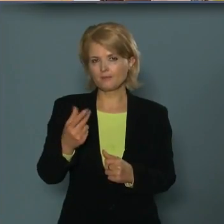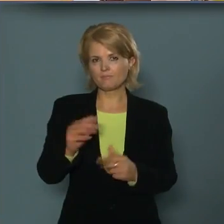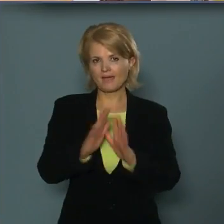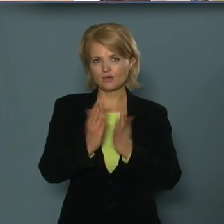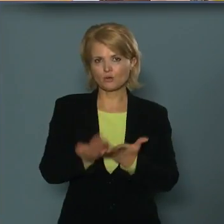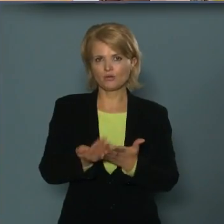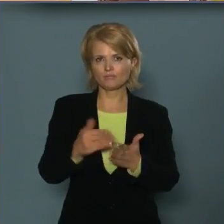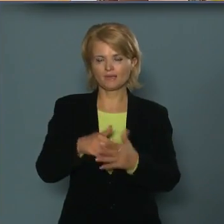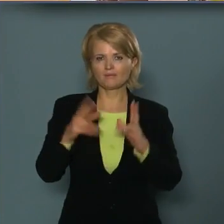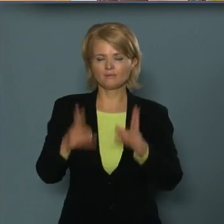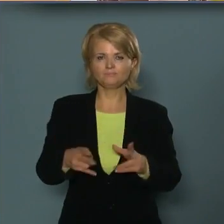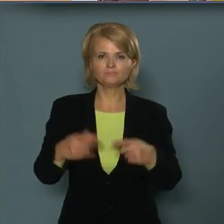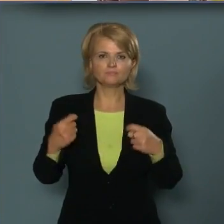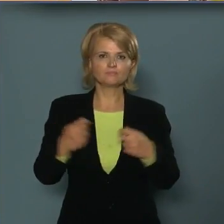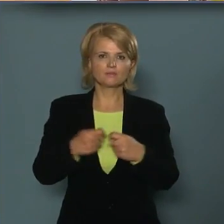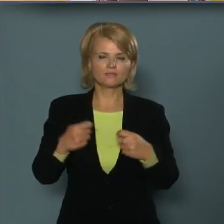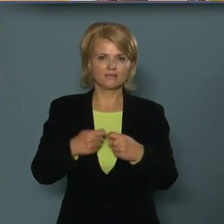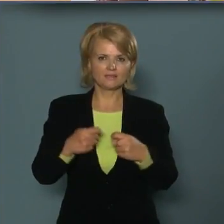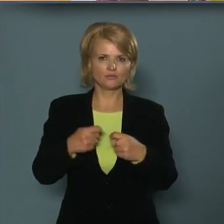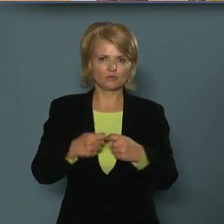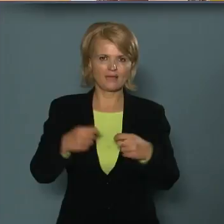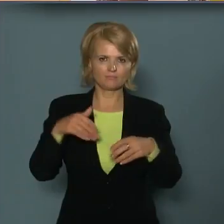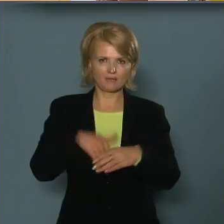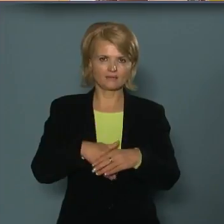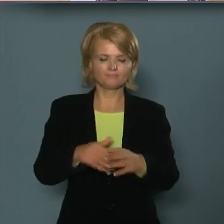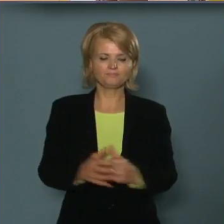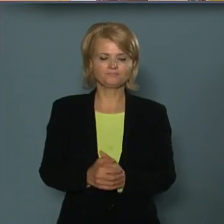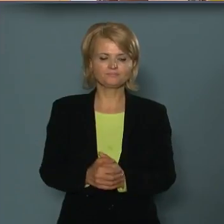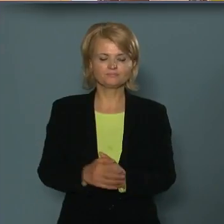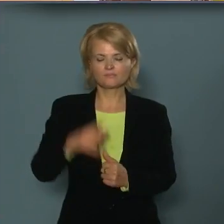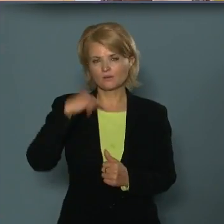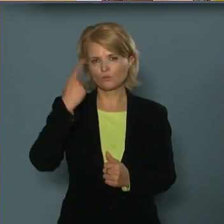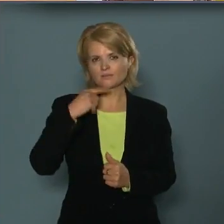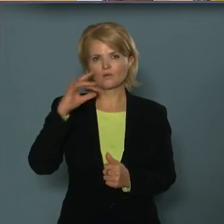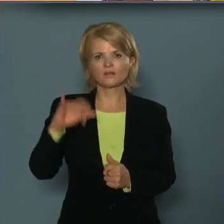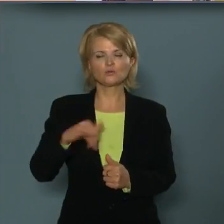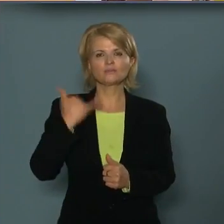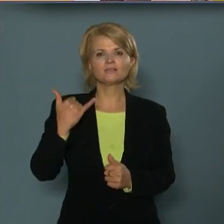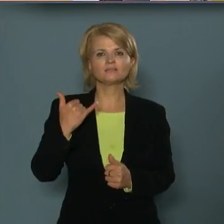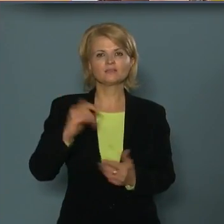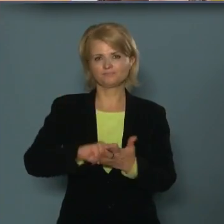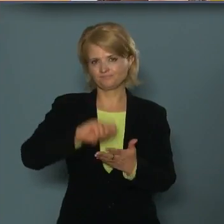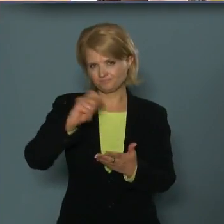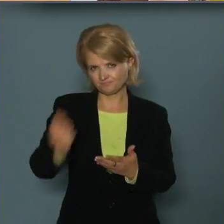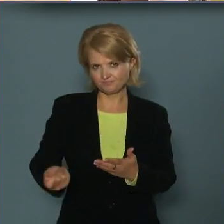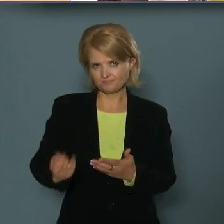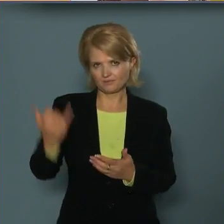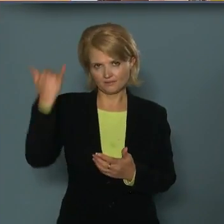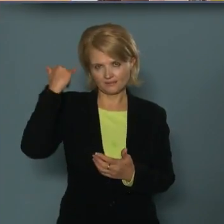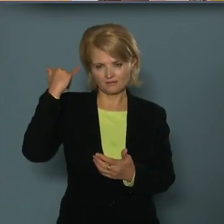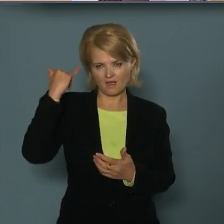példány, hát az egyesületünknél. Hát jelesen a Oswald Gyuri tárolja most ezeket, ő